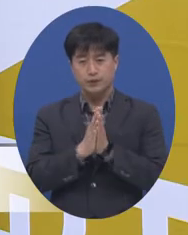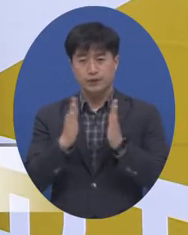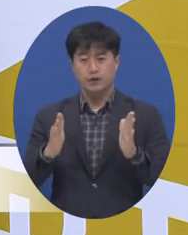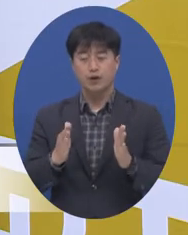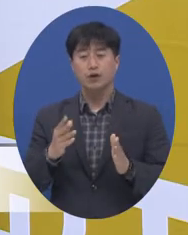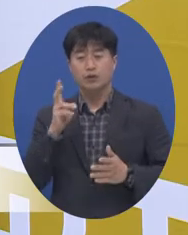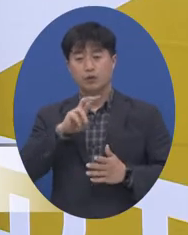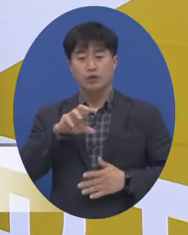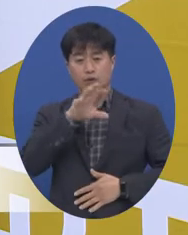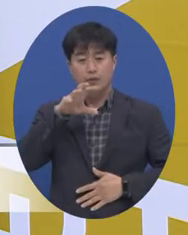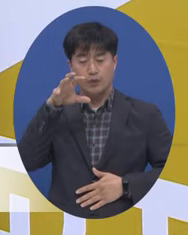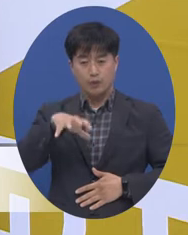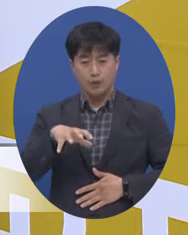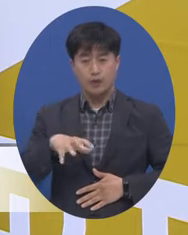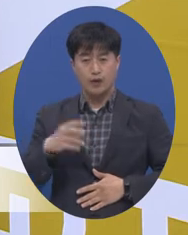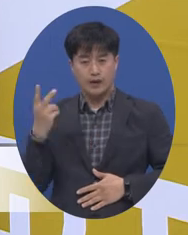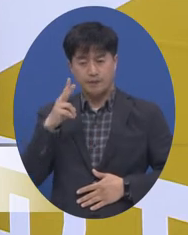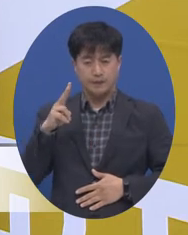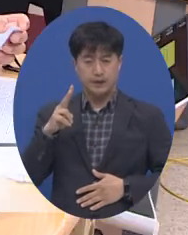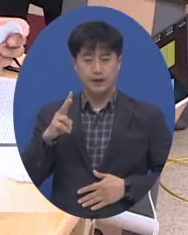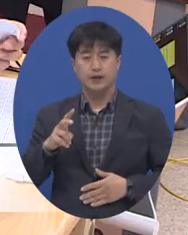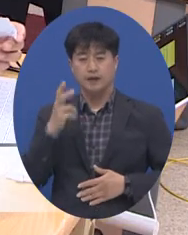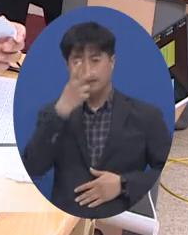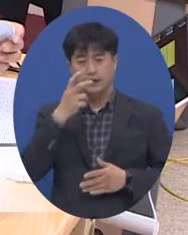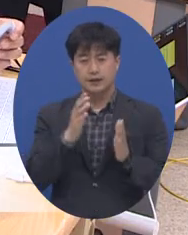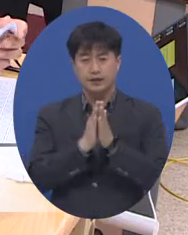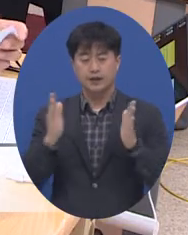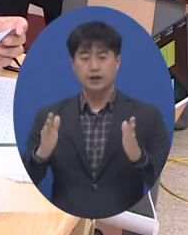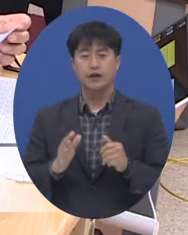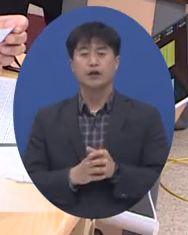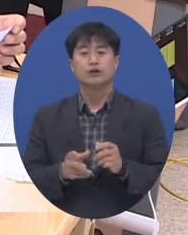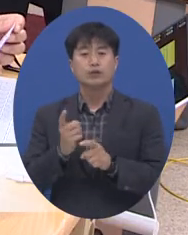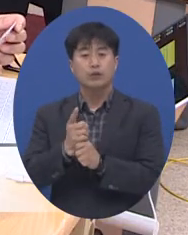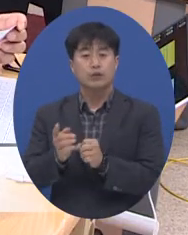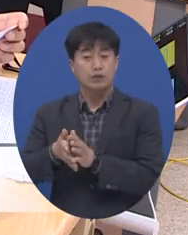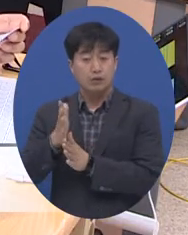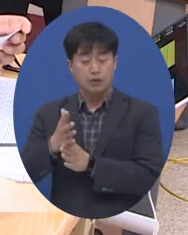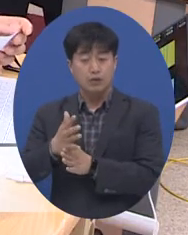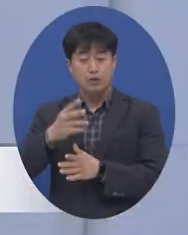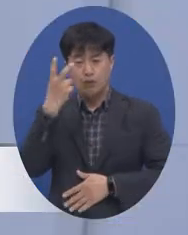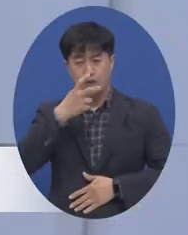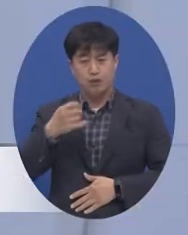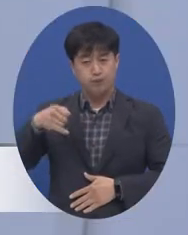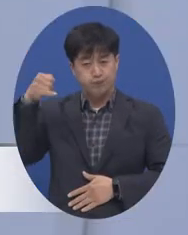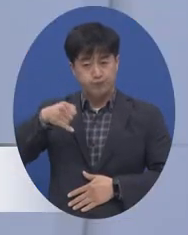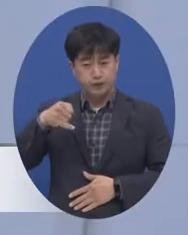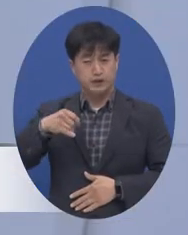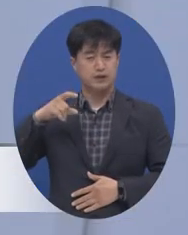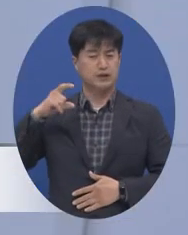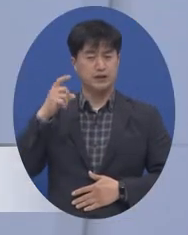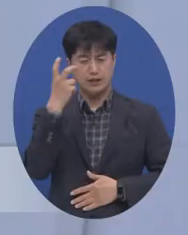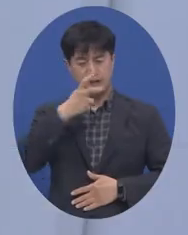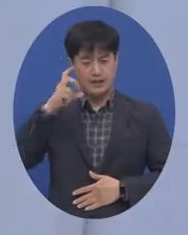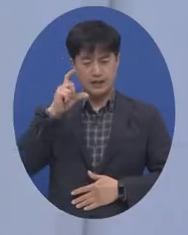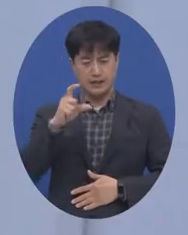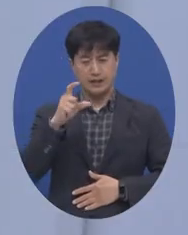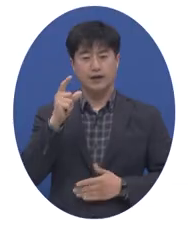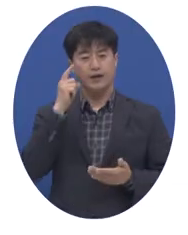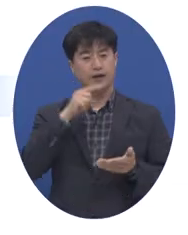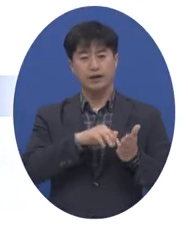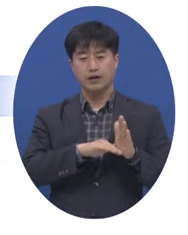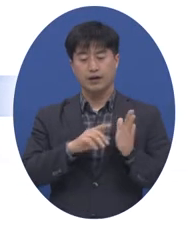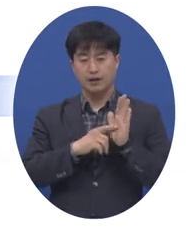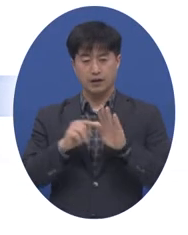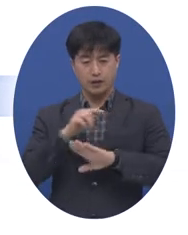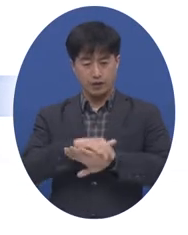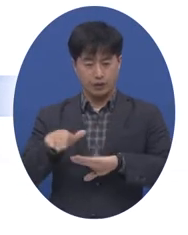도내 음악연습실에 대한 불시 단속을 실시하고 소방시설 관리 부실 행위 단속을 강화하겠다는 방침입니다.